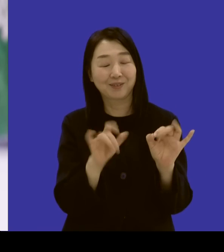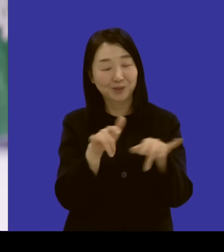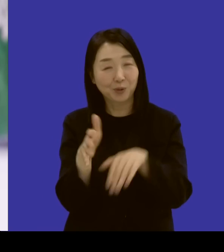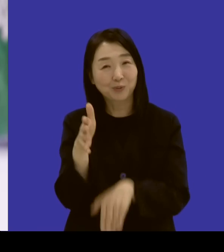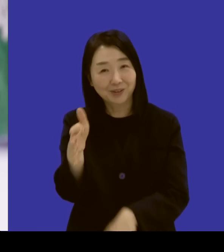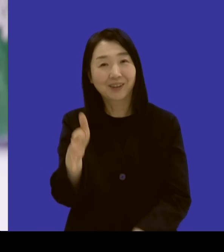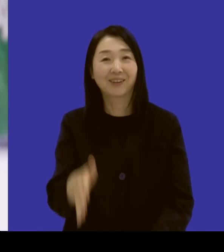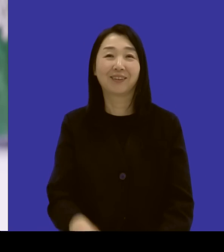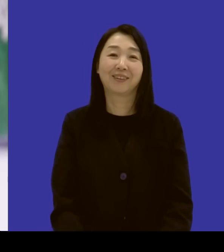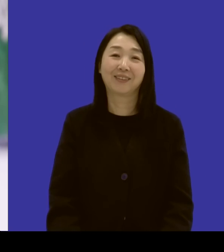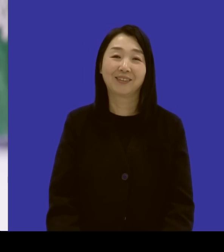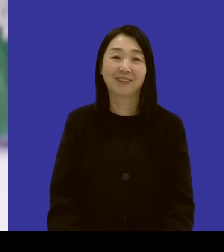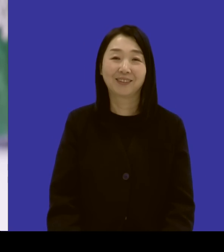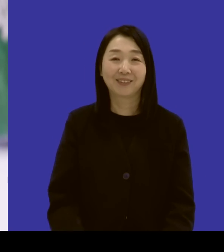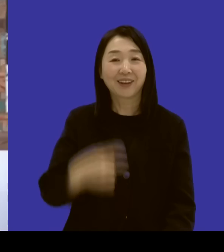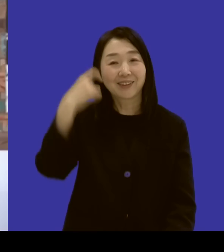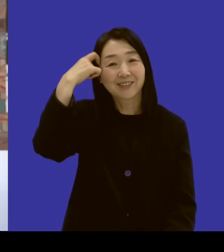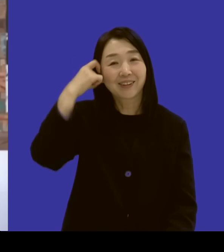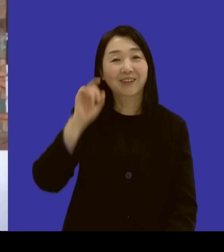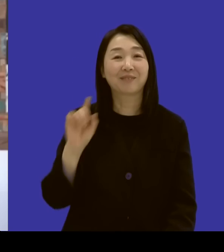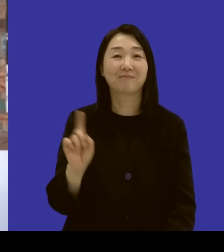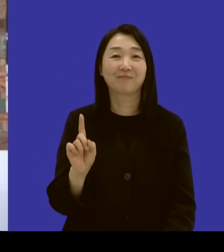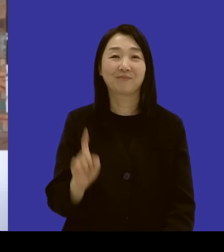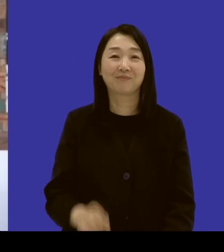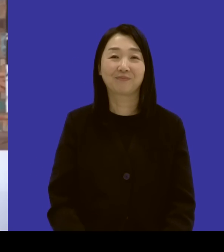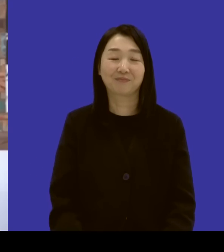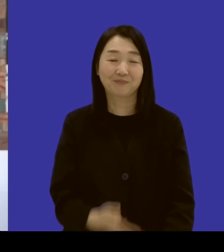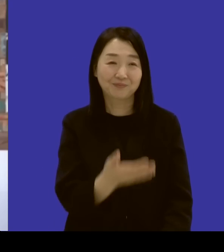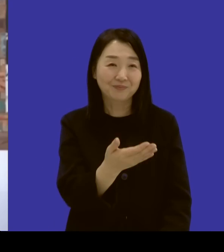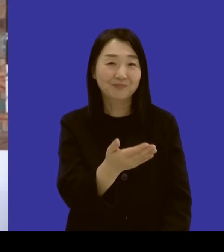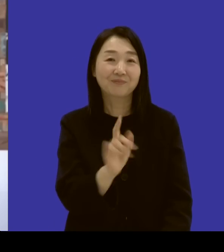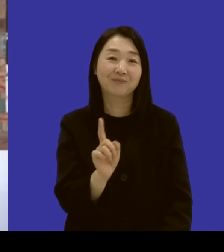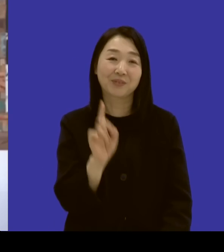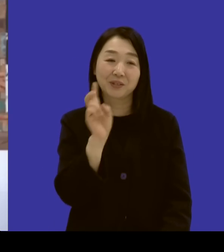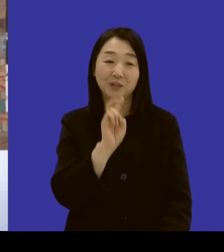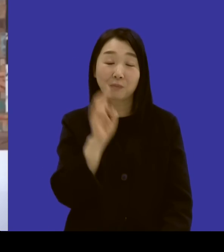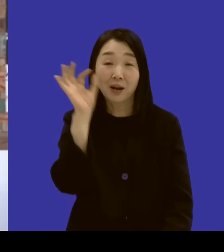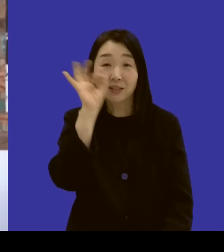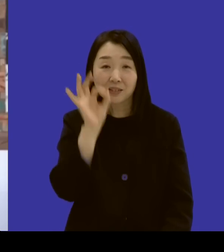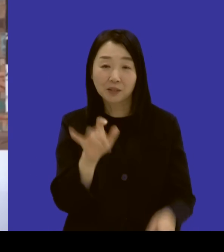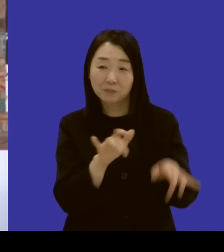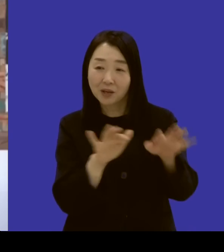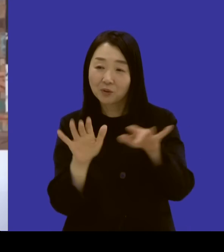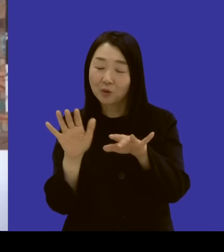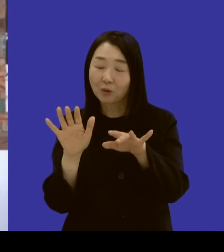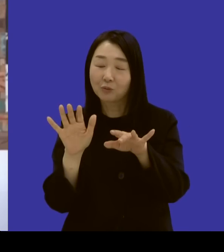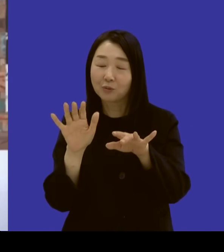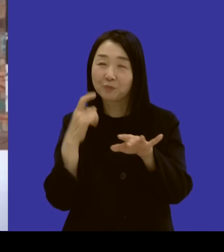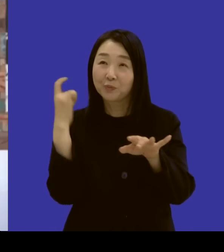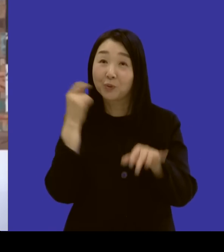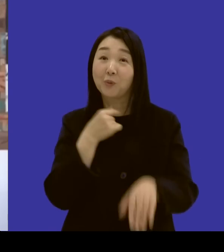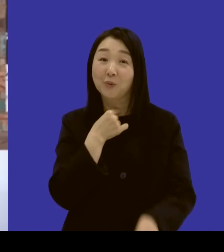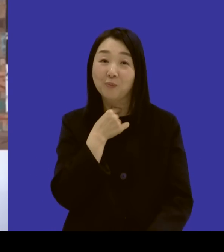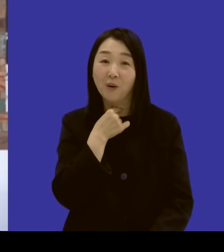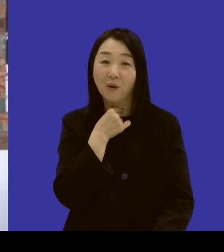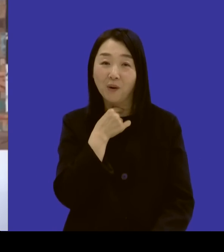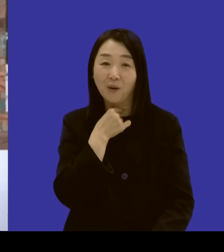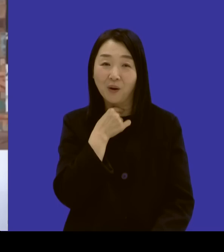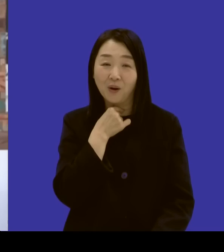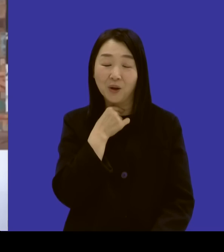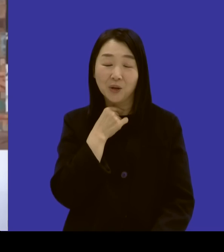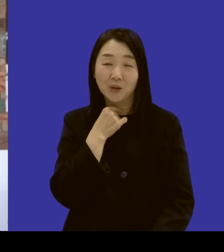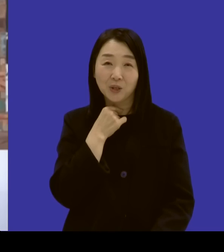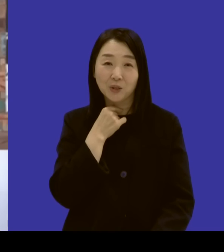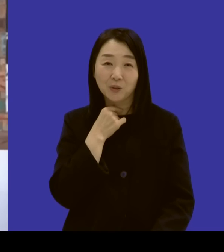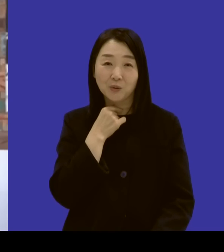그리고 어떤 생각이 들었냐면요. 그 선생님의 음악을 찾아서 피아노 연주를 듣고 싶다는 생각에서 그